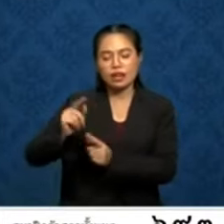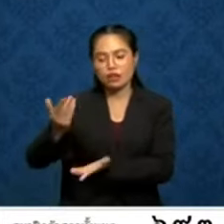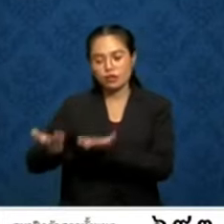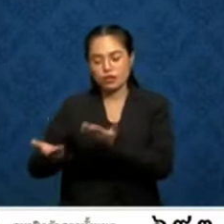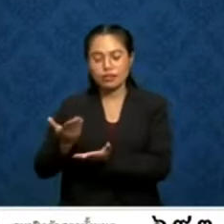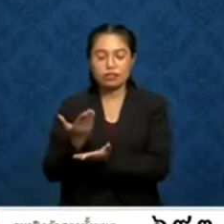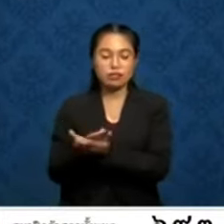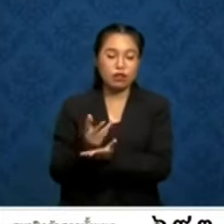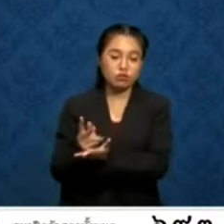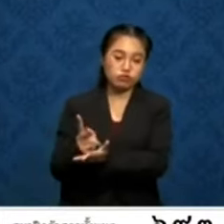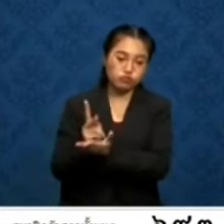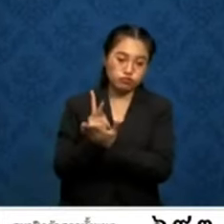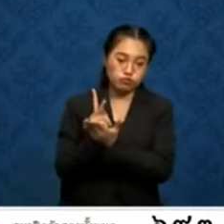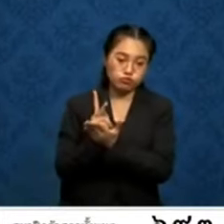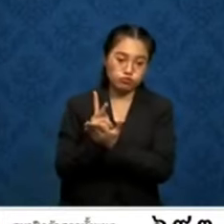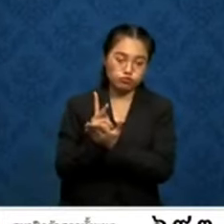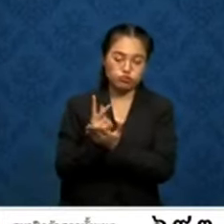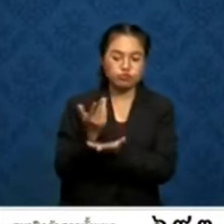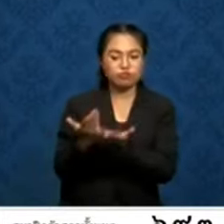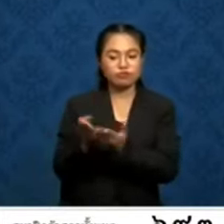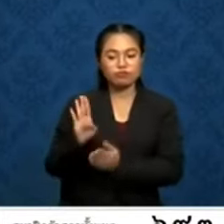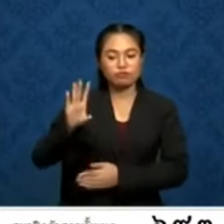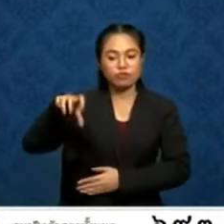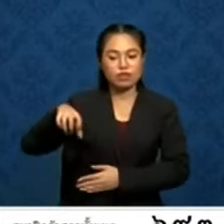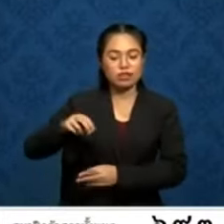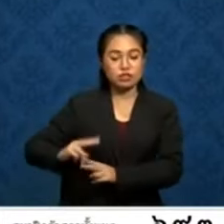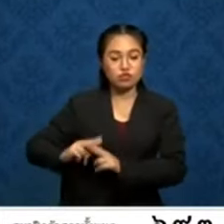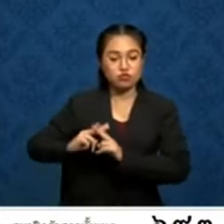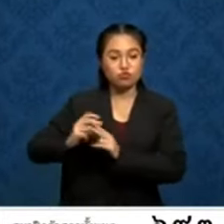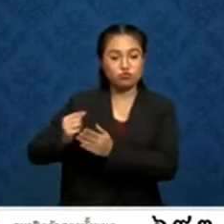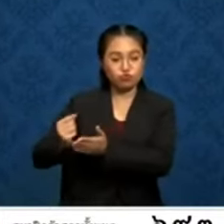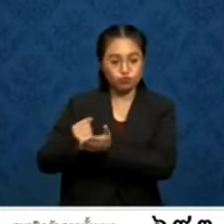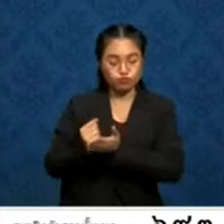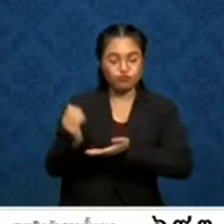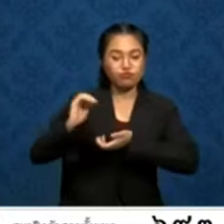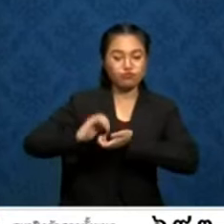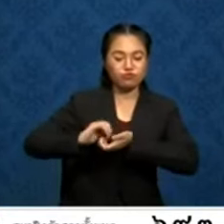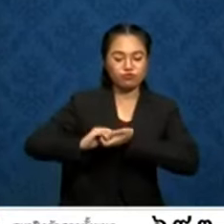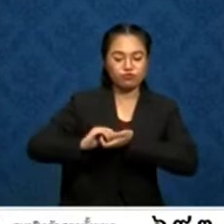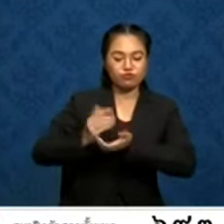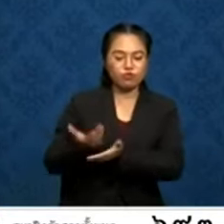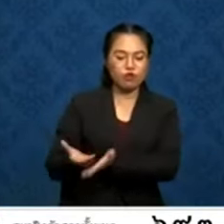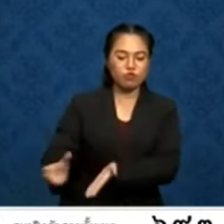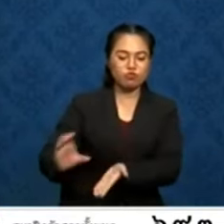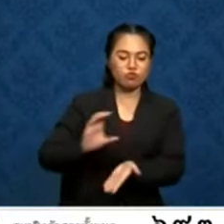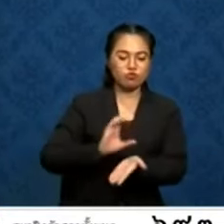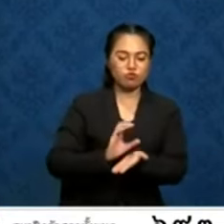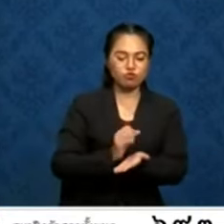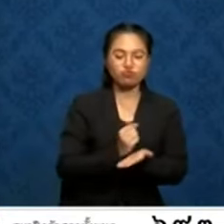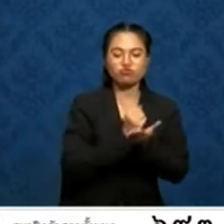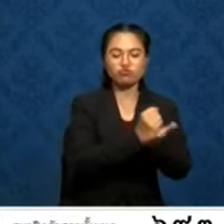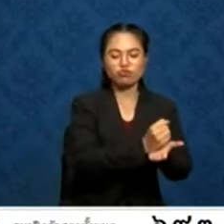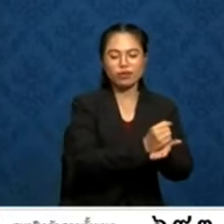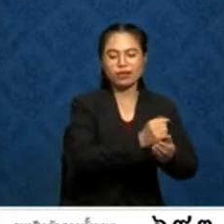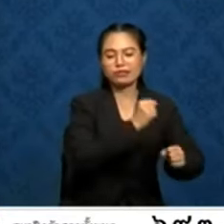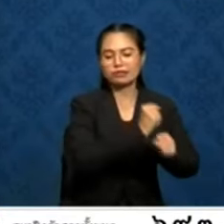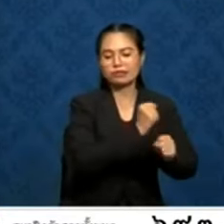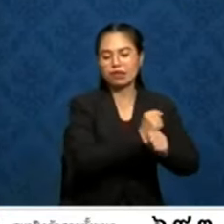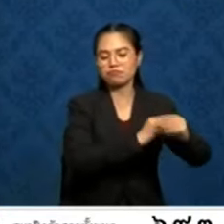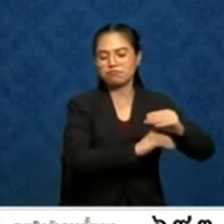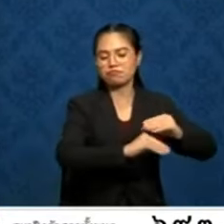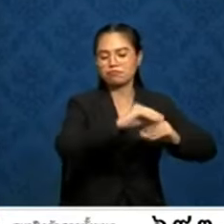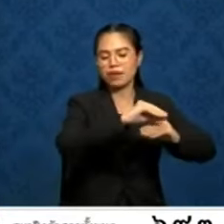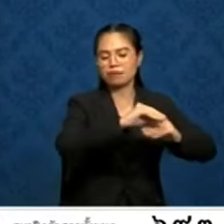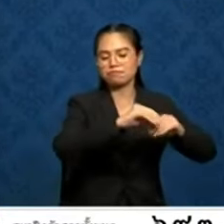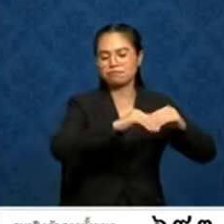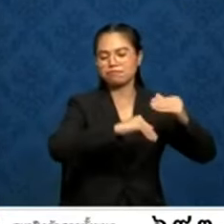กู้และการให้เอกชนเข้ามามีส่วนร่วมในการลงทุนพัฒนาประเทศรวมทั้งพิจารณาใช้เครื่องมือ